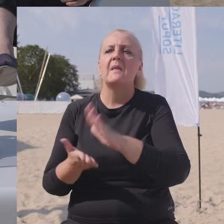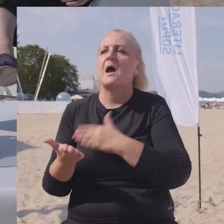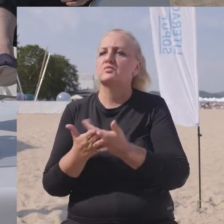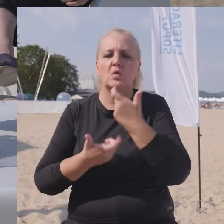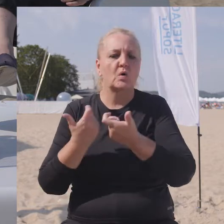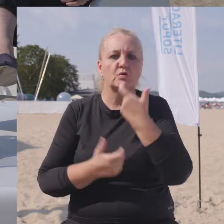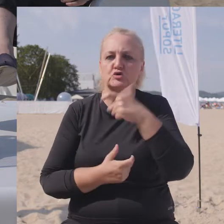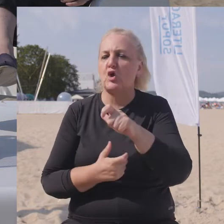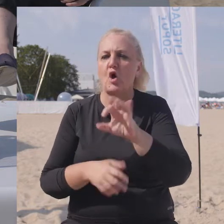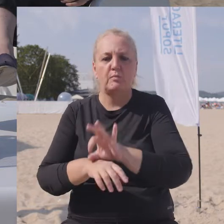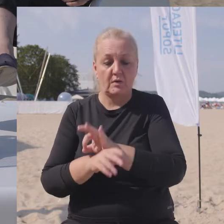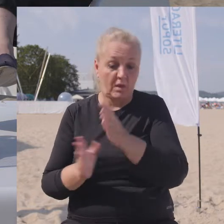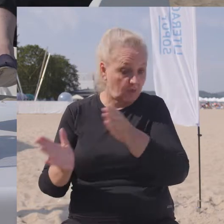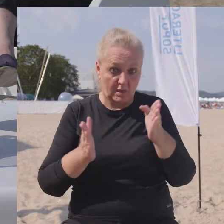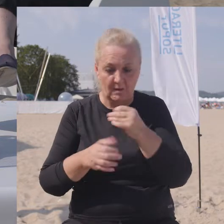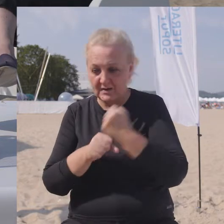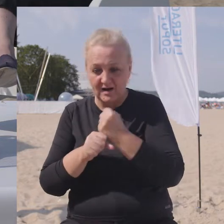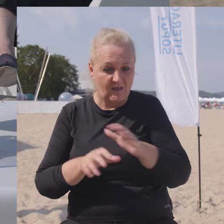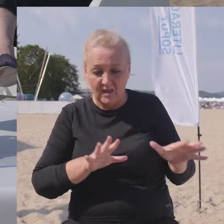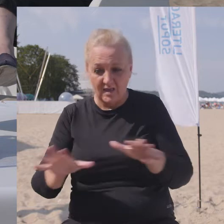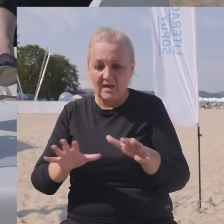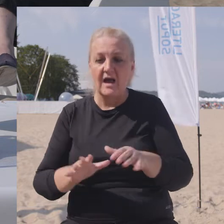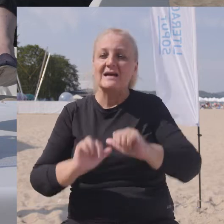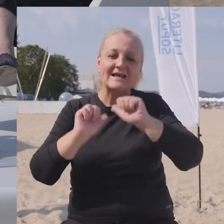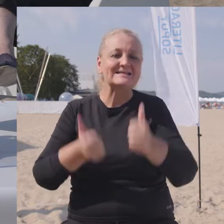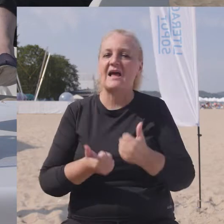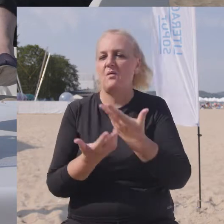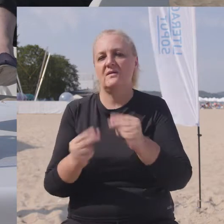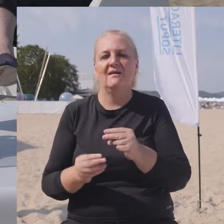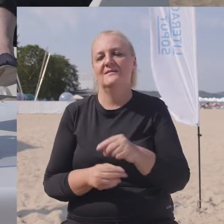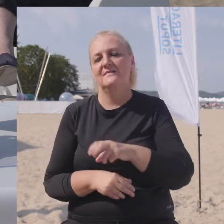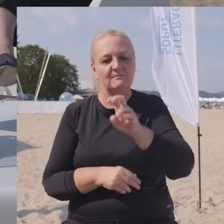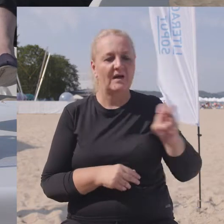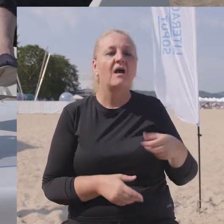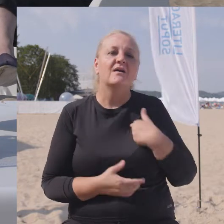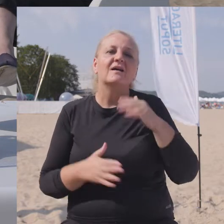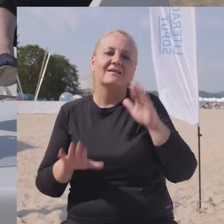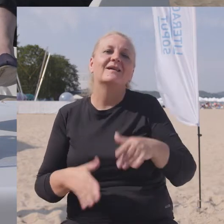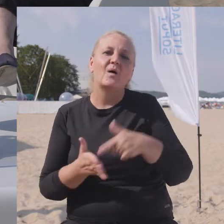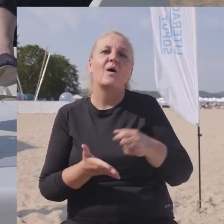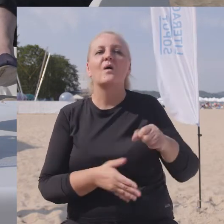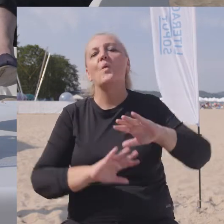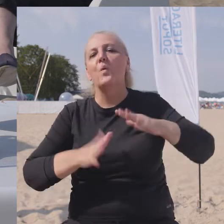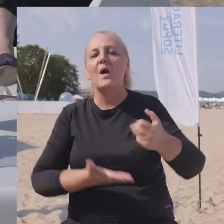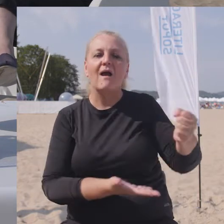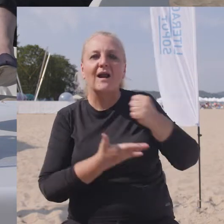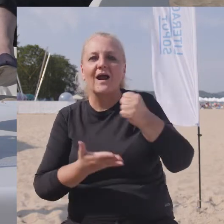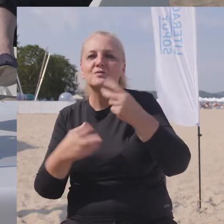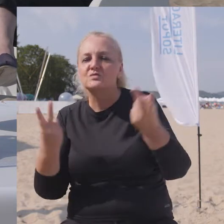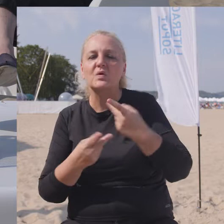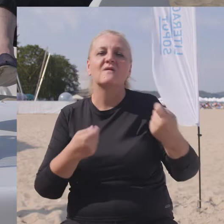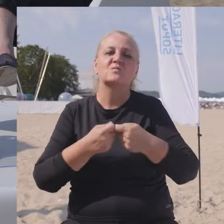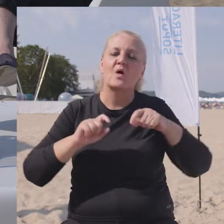i różnych prac, żadne na stałe. Słucham? Grantoza. Tak, grantoza, jeśli oczywiście współpracuje